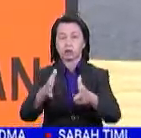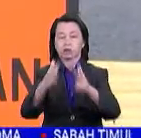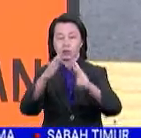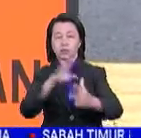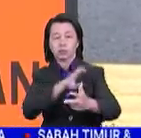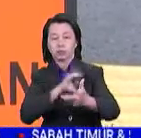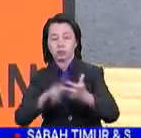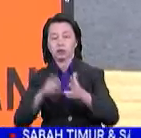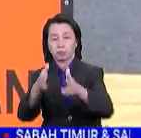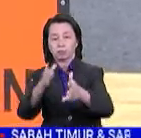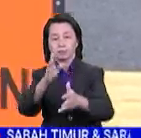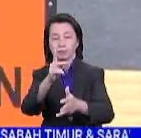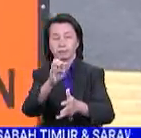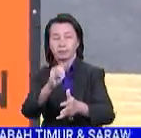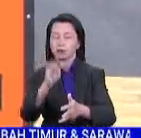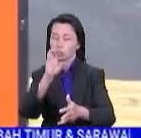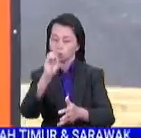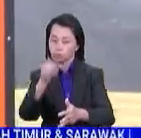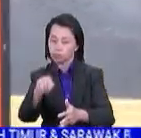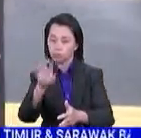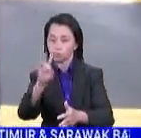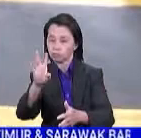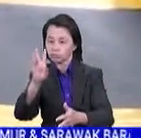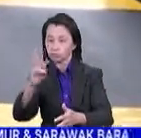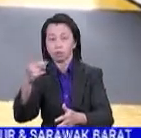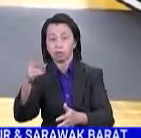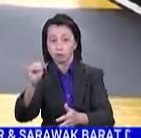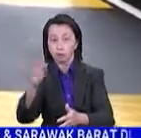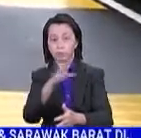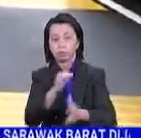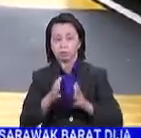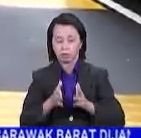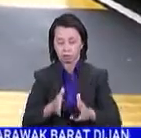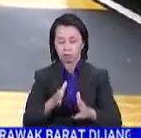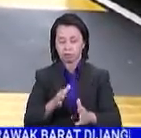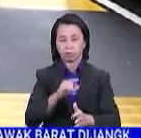Jeram Perdah, kilometer 0.77 dan